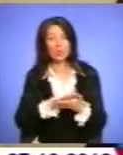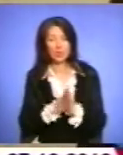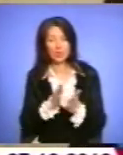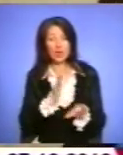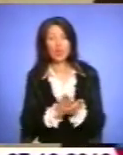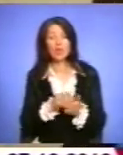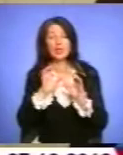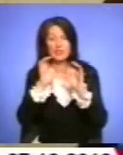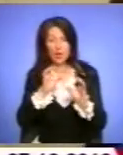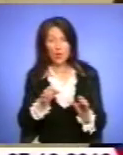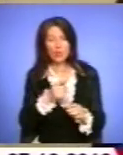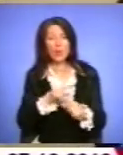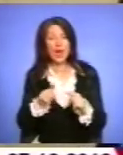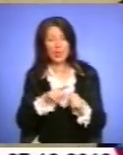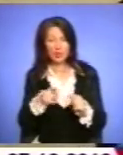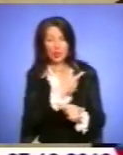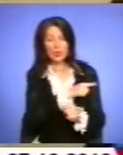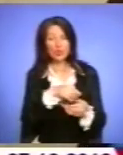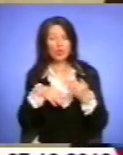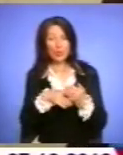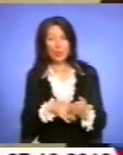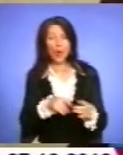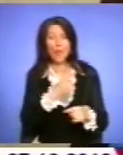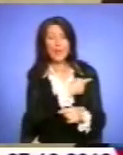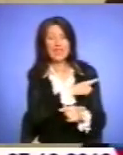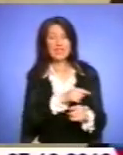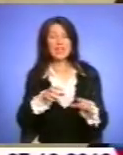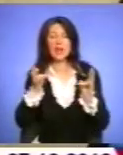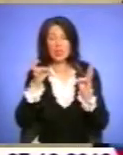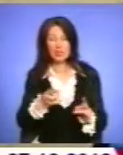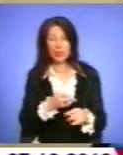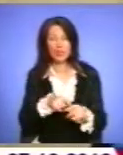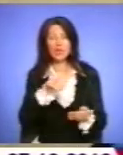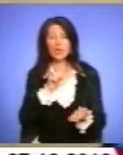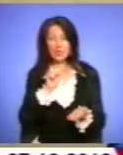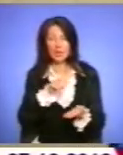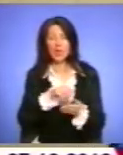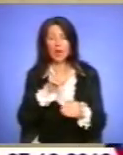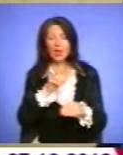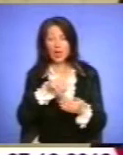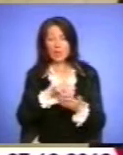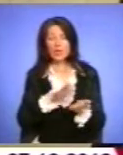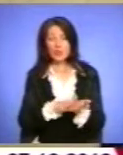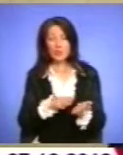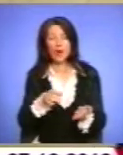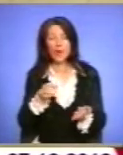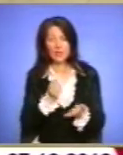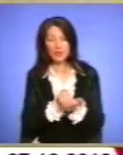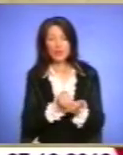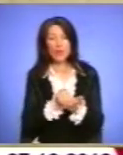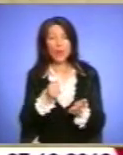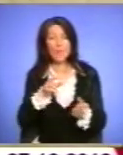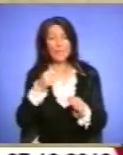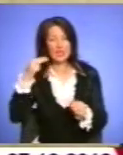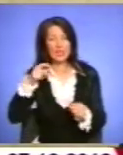медичну допомогу, медицину катастроф, який завізував президент України. І відповідно він вступив в дію з 1 січня,